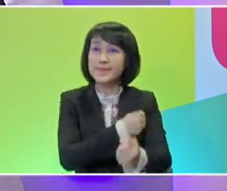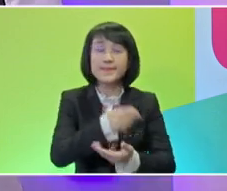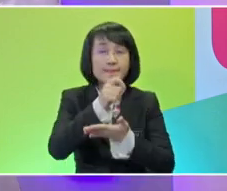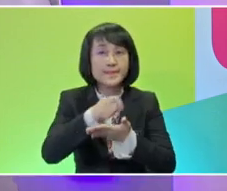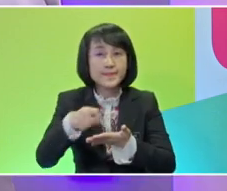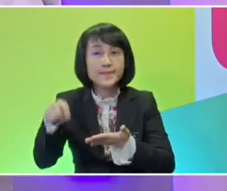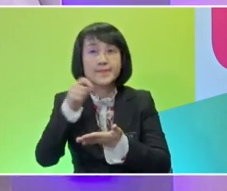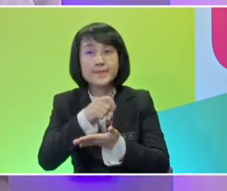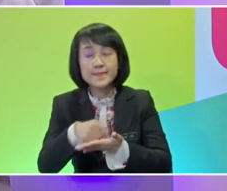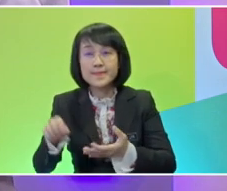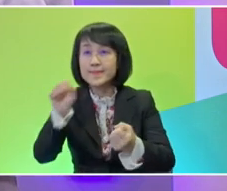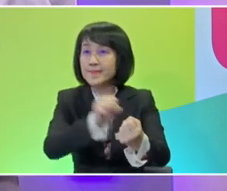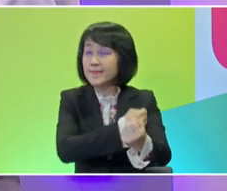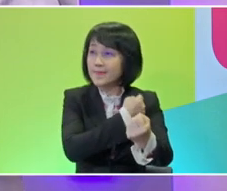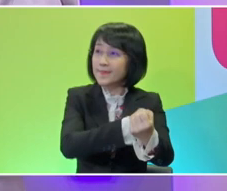macam-macam